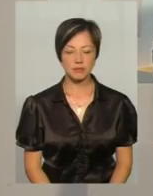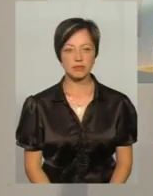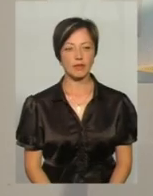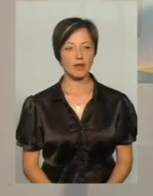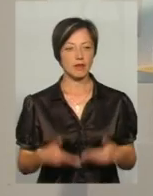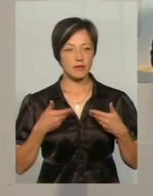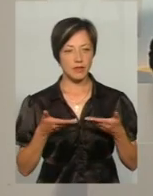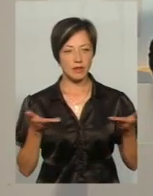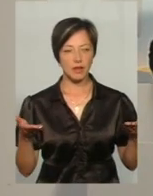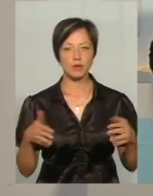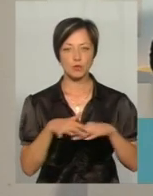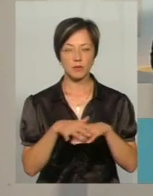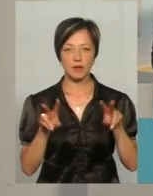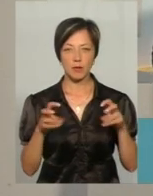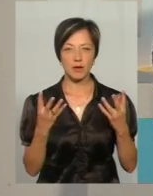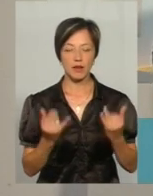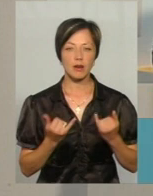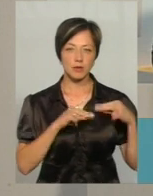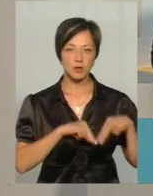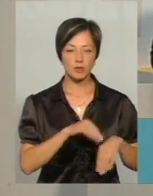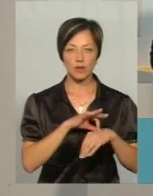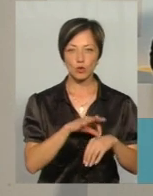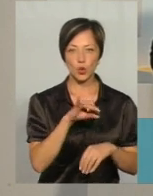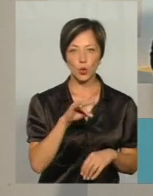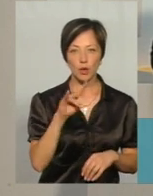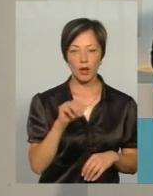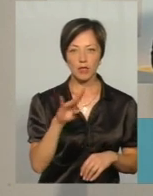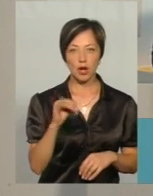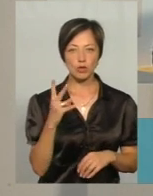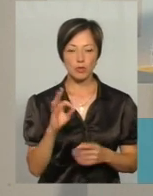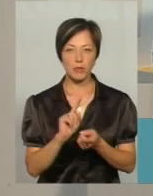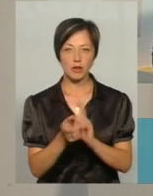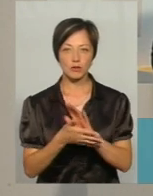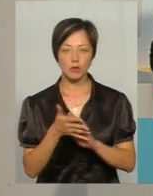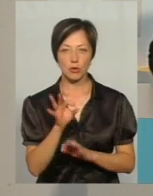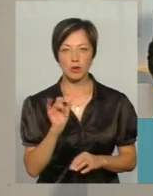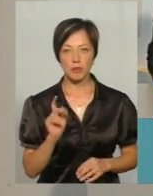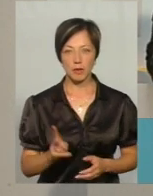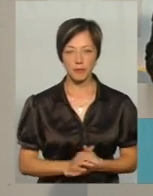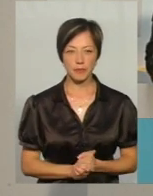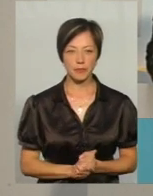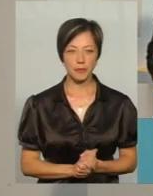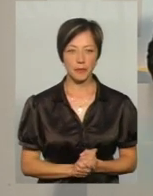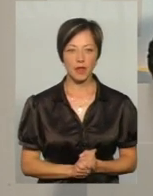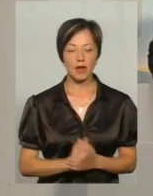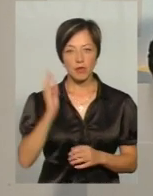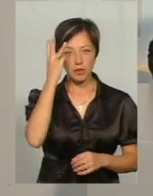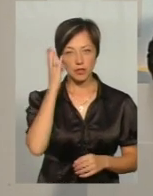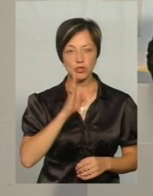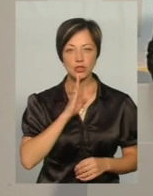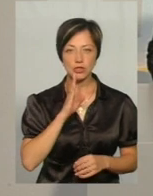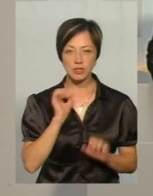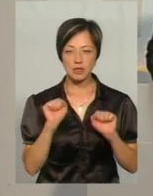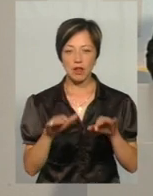Мої вітання на Суспільному «Тема дня». У студії працює ведуча Юна Мітрашко, перекладає на жестову мову Ольга Рибак. У Хмельницькому жінка здала